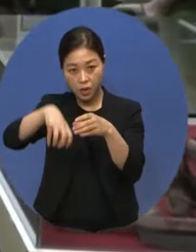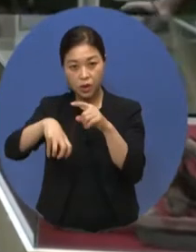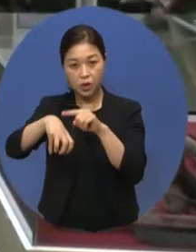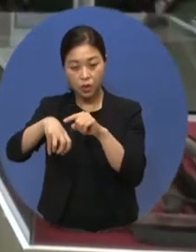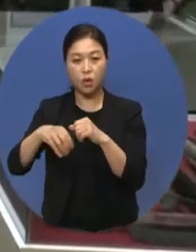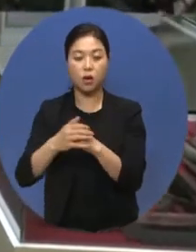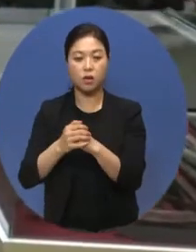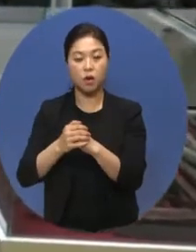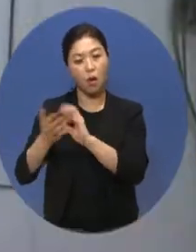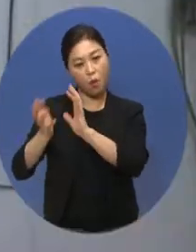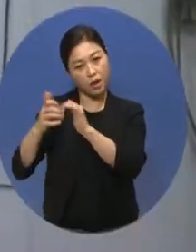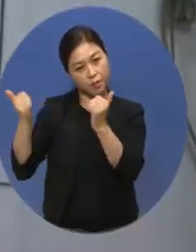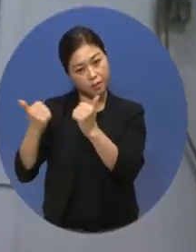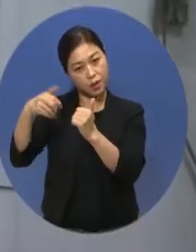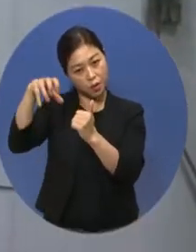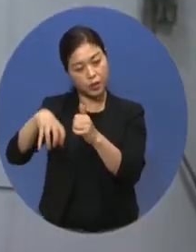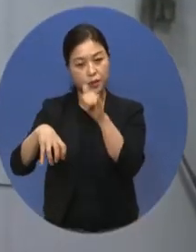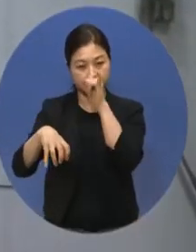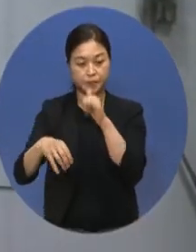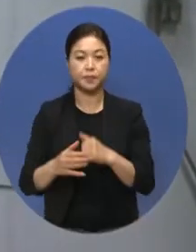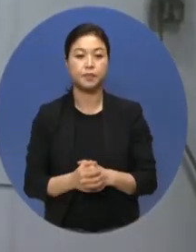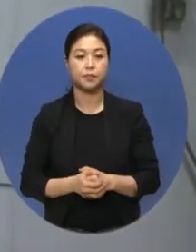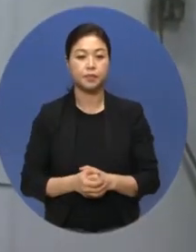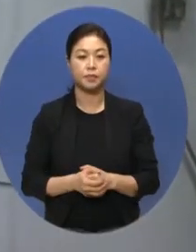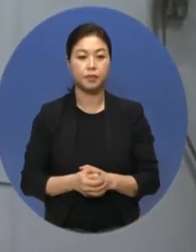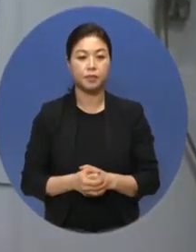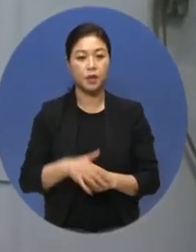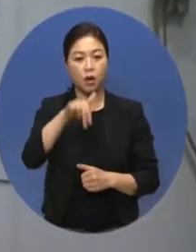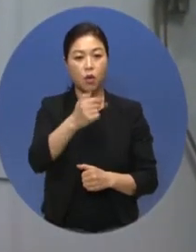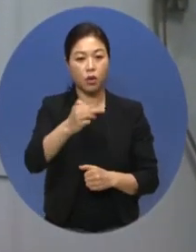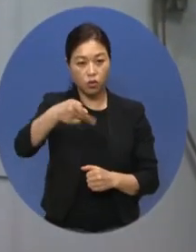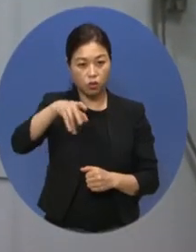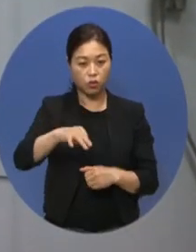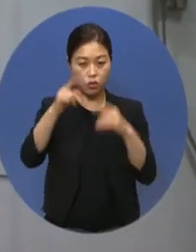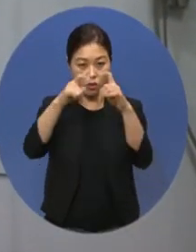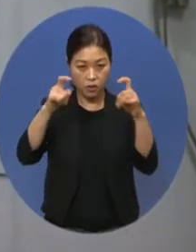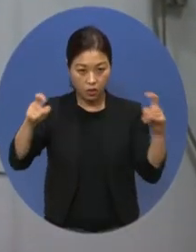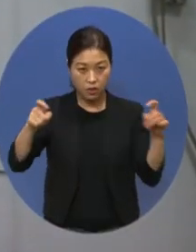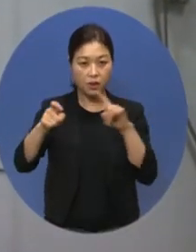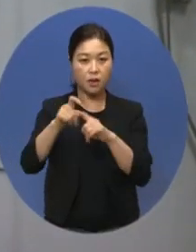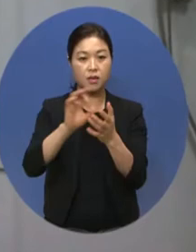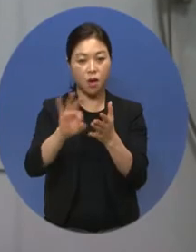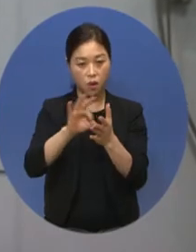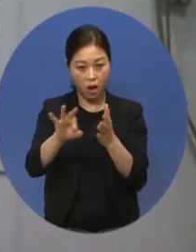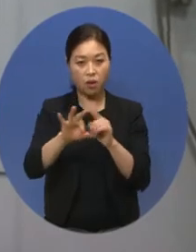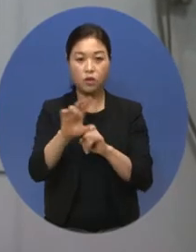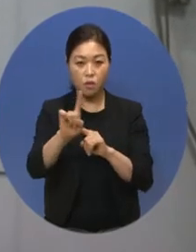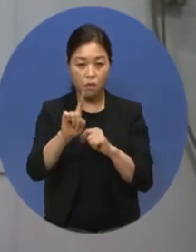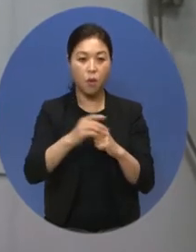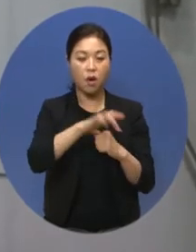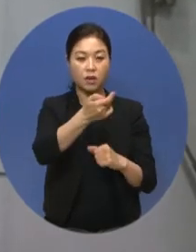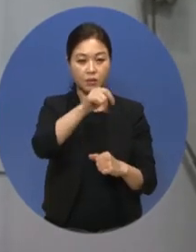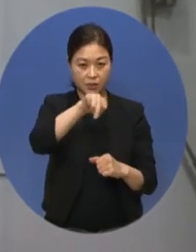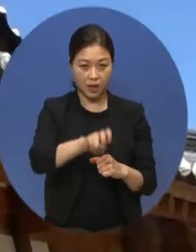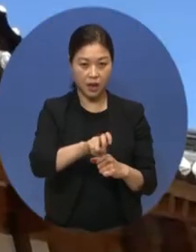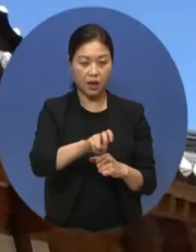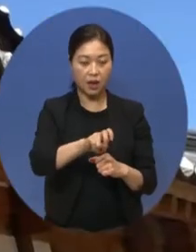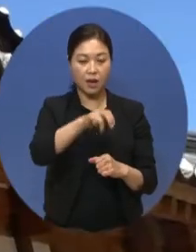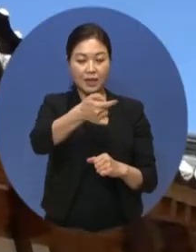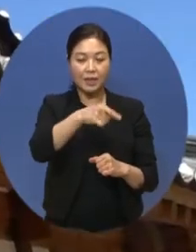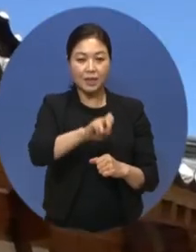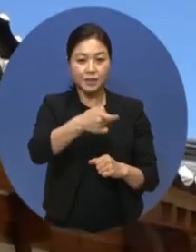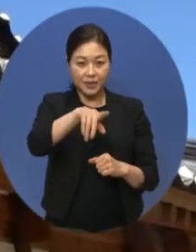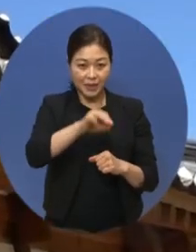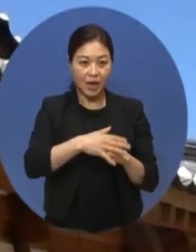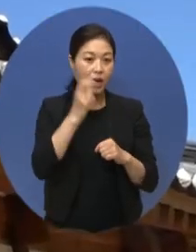홀 등이 자리하고 있습니다. 고려궁 건축에 쓰인 주목재는 금강송과 춘향목인